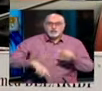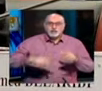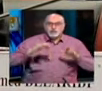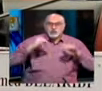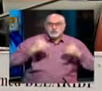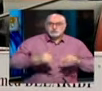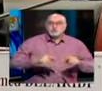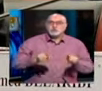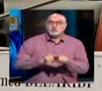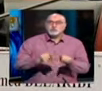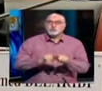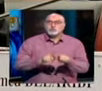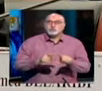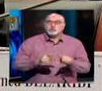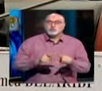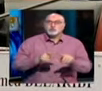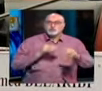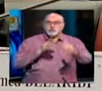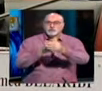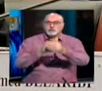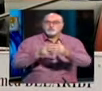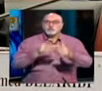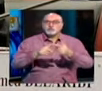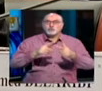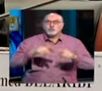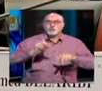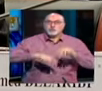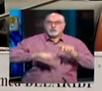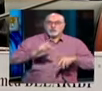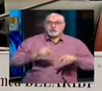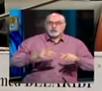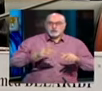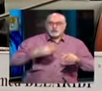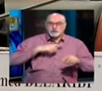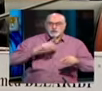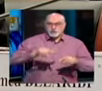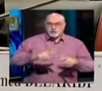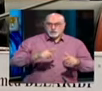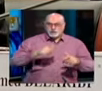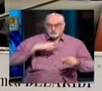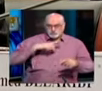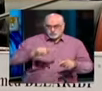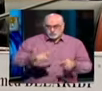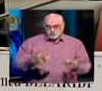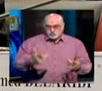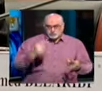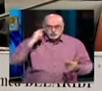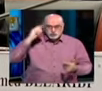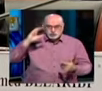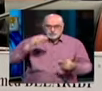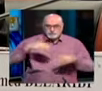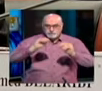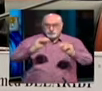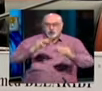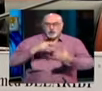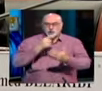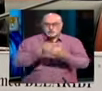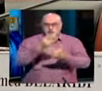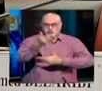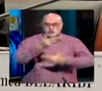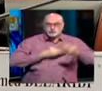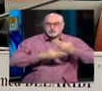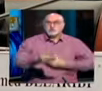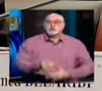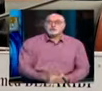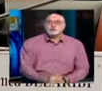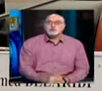بين الميكانيزمات لتسهيل تواجد السلع الجزائرية ببلادكم الصديق، لا سيما وإنها تسوق حاليا